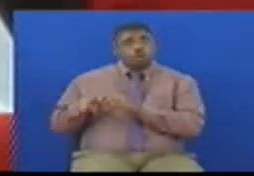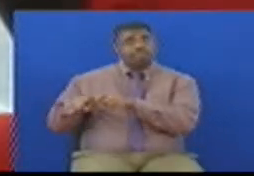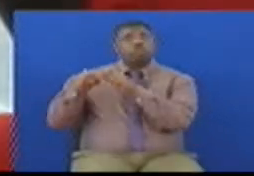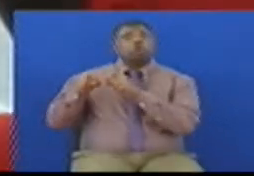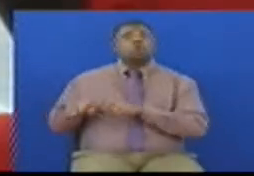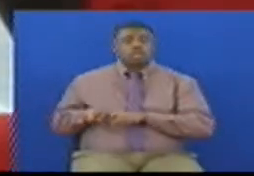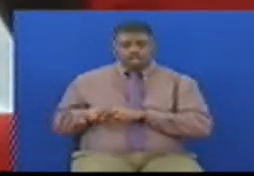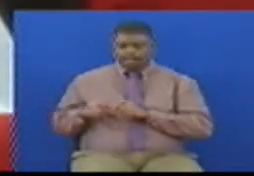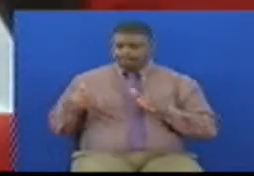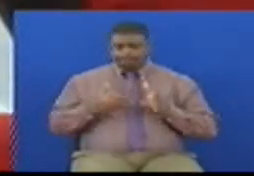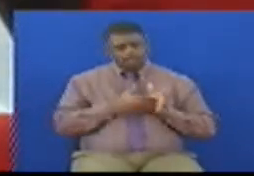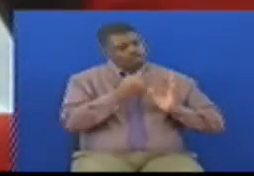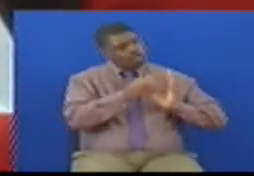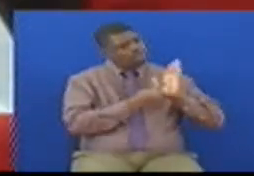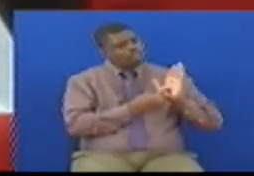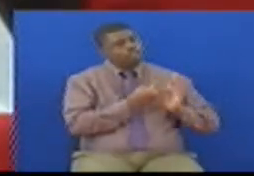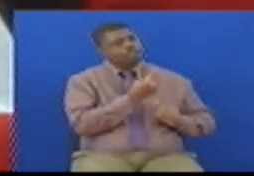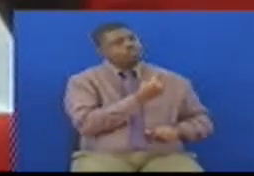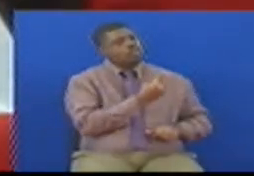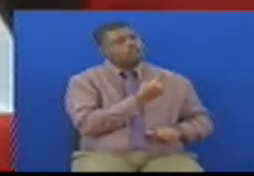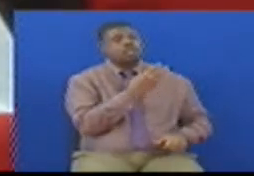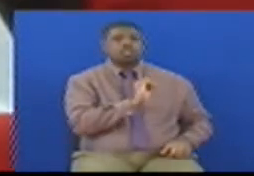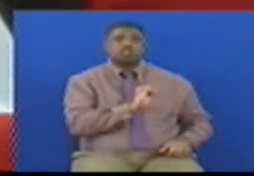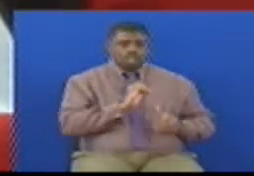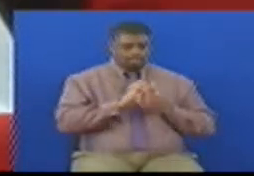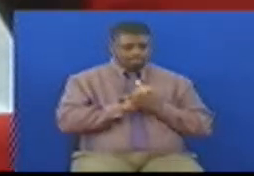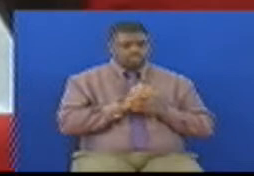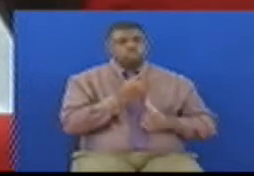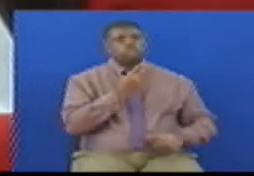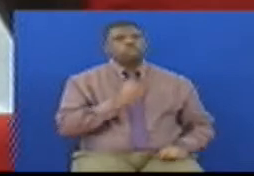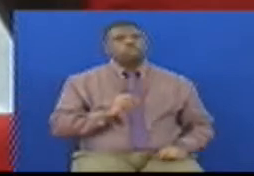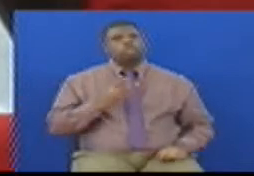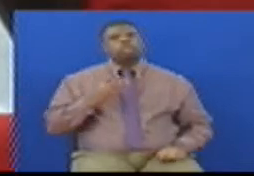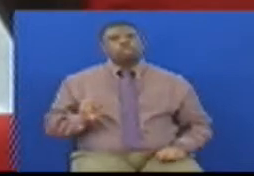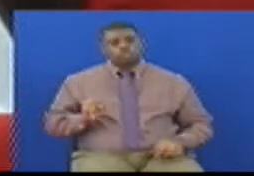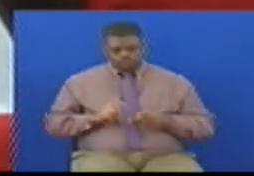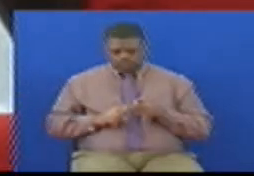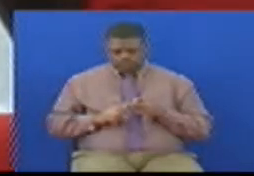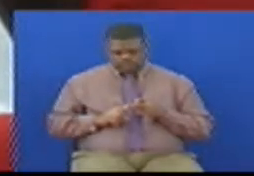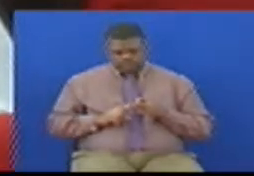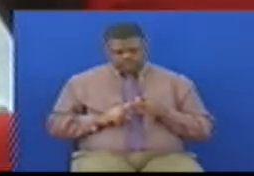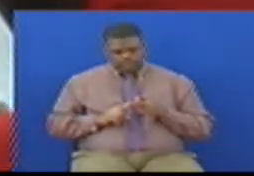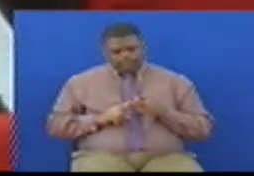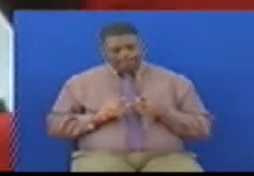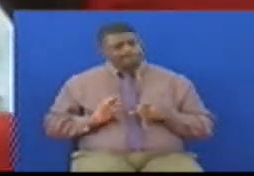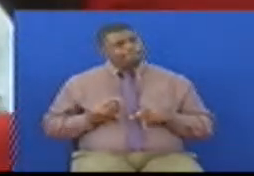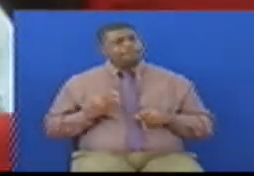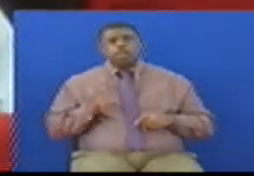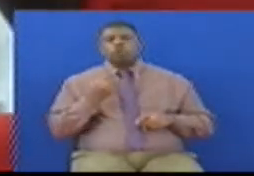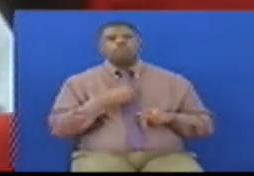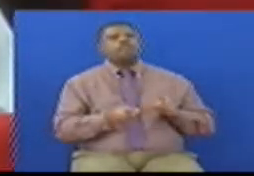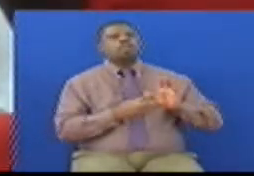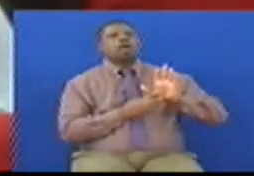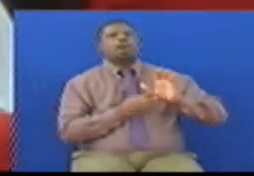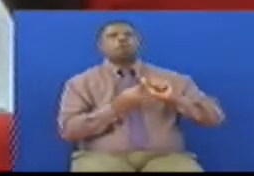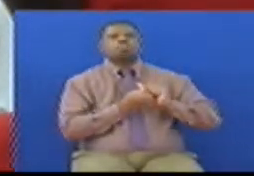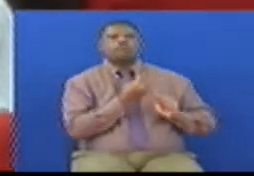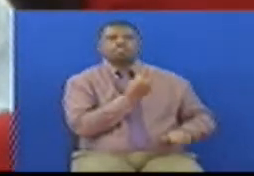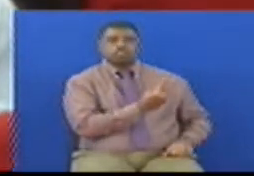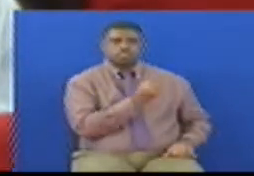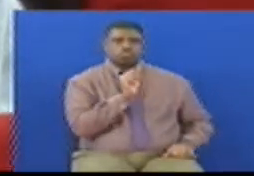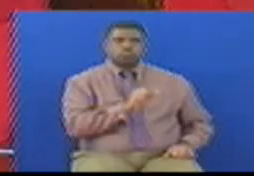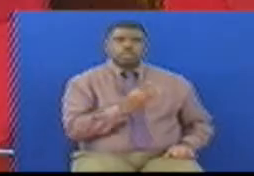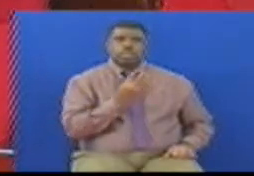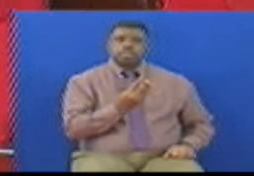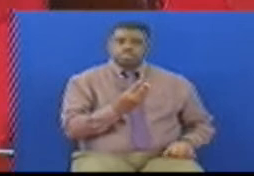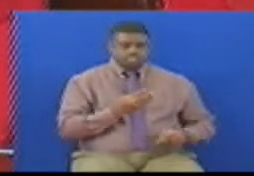kufikia tarehe 30 Aprili 2020 kamati kiasi cha fedha cha shilingi bilioni 712.4